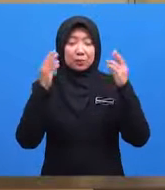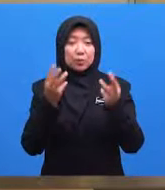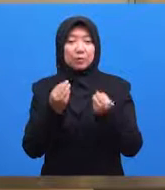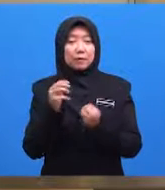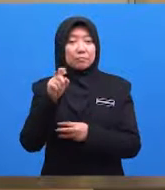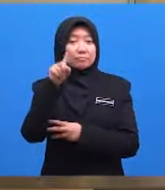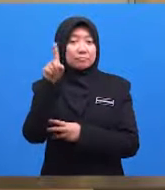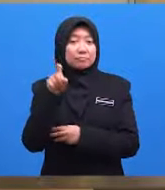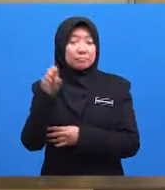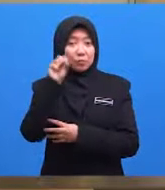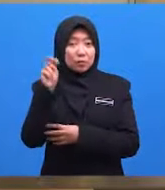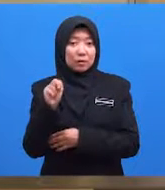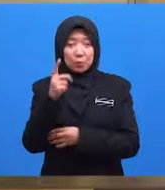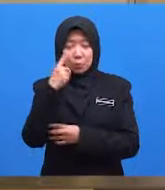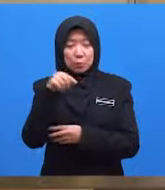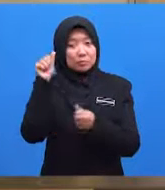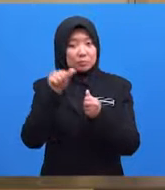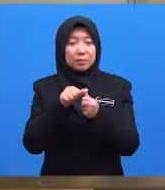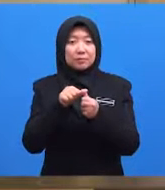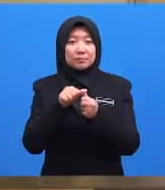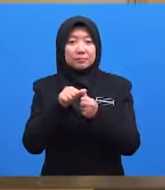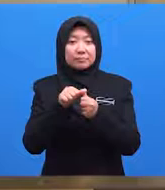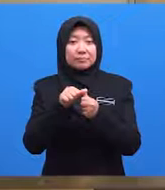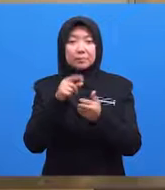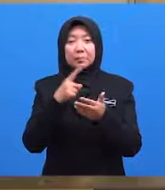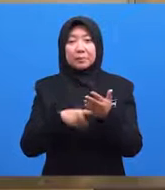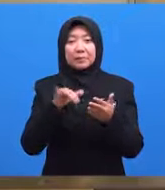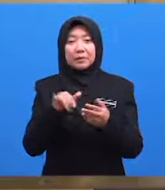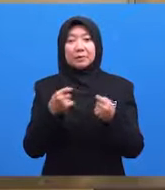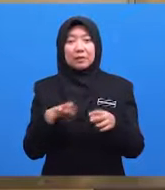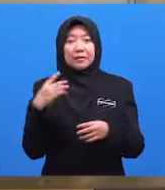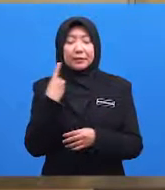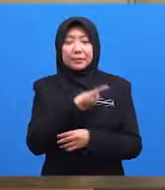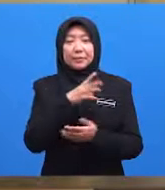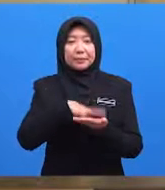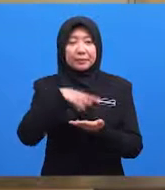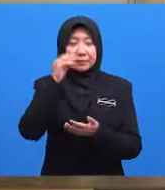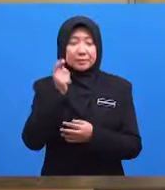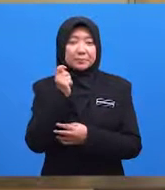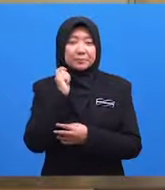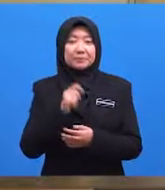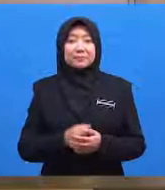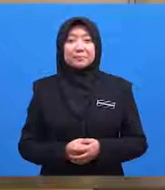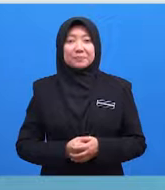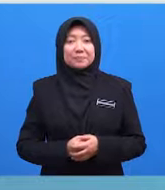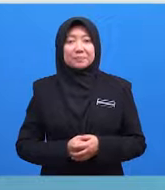soalan bagi mengimbas kembali apakah yang telah kita pelajari sebentar tadi.